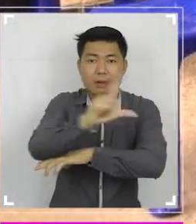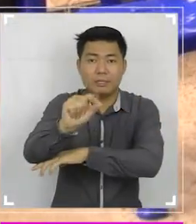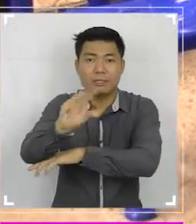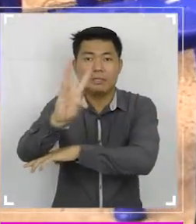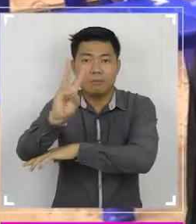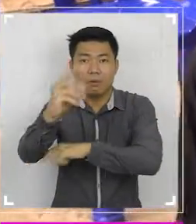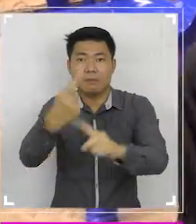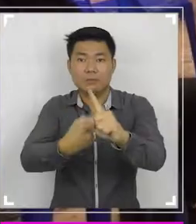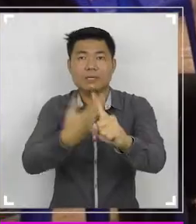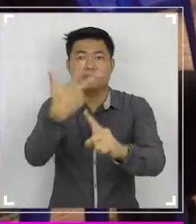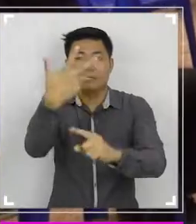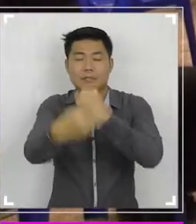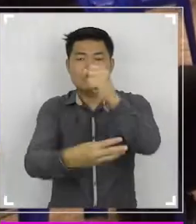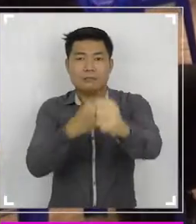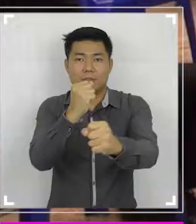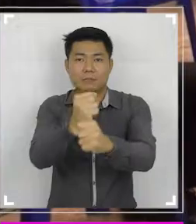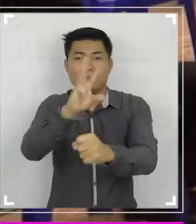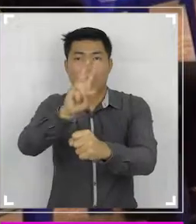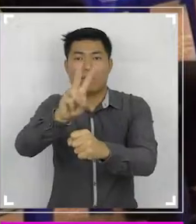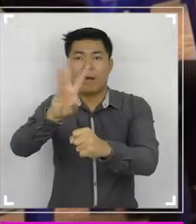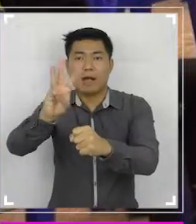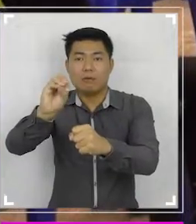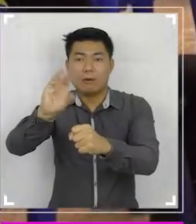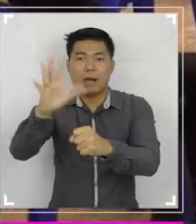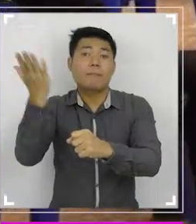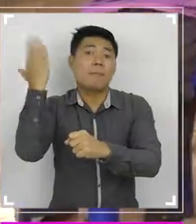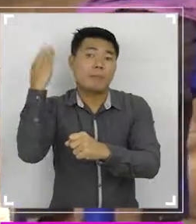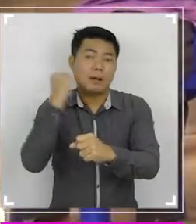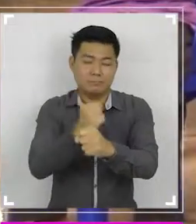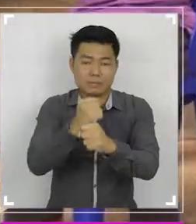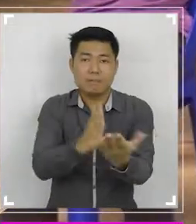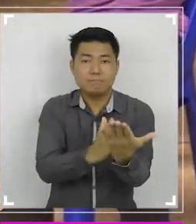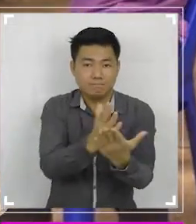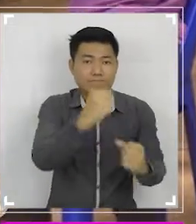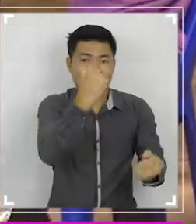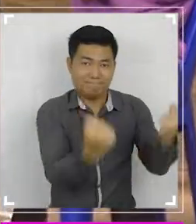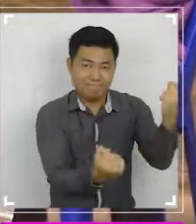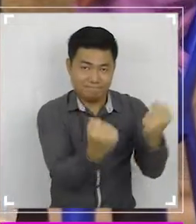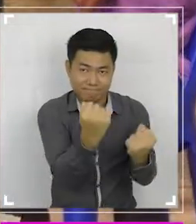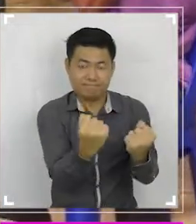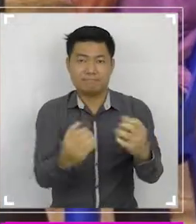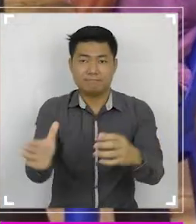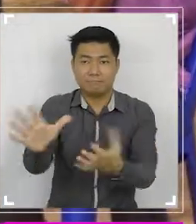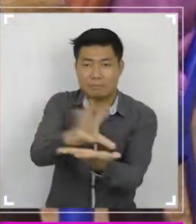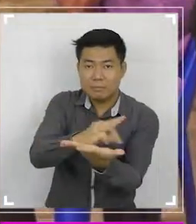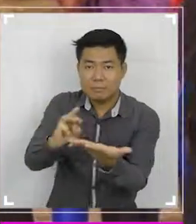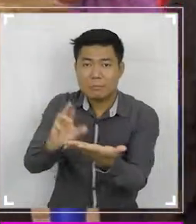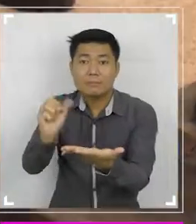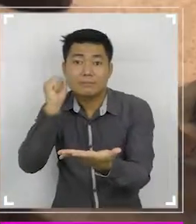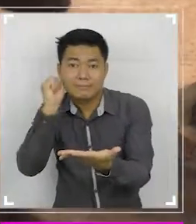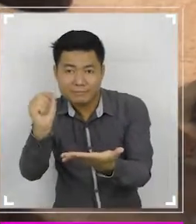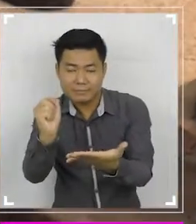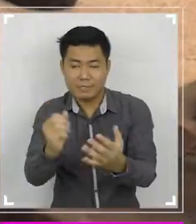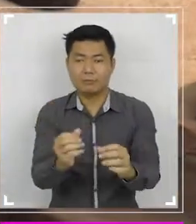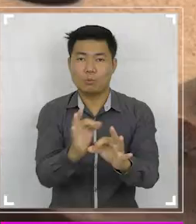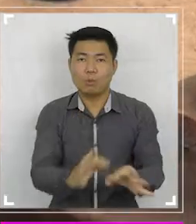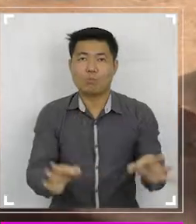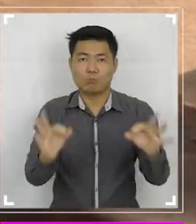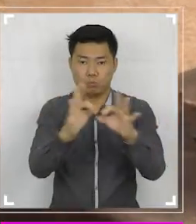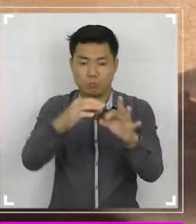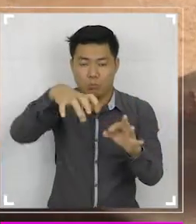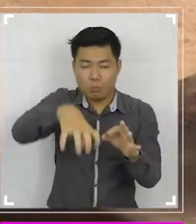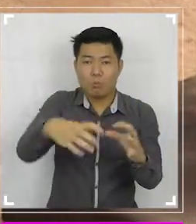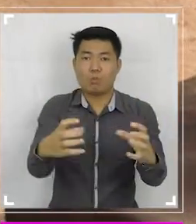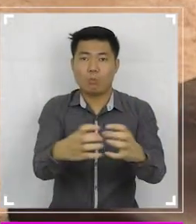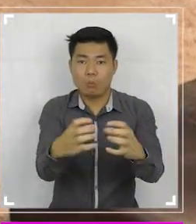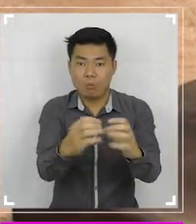ขึ้นเมื่อวันที่26เมษายนที่ผ่านมาโดยงานอาคารสถานที่และยานพาหนะมหาวิทยาลัยราชภัฏสกลนครซึ่งถือเป็นหน่ว